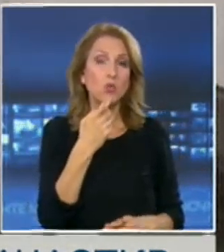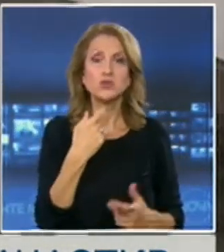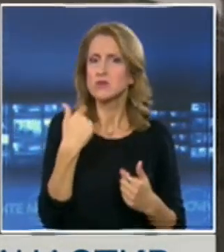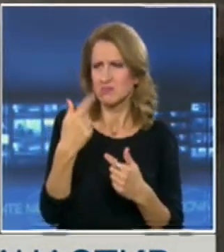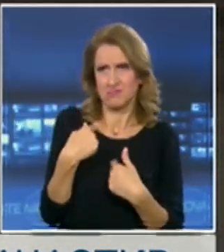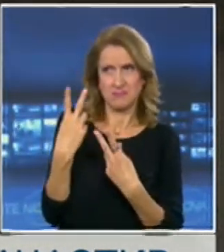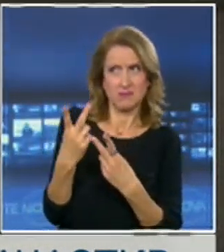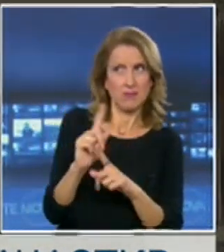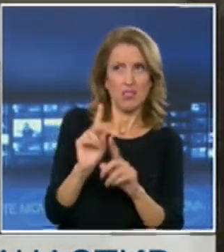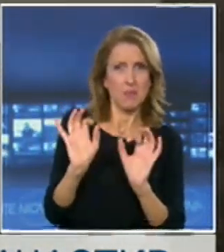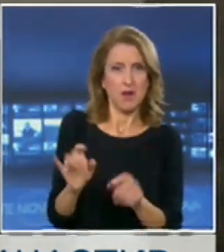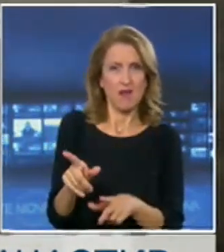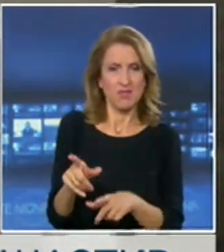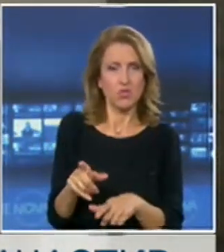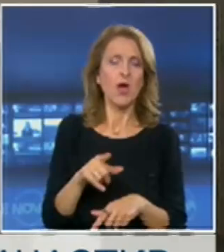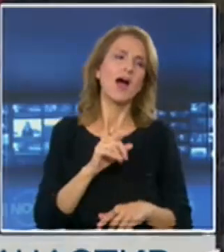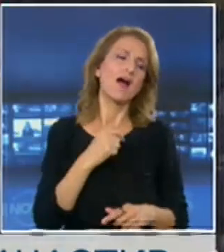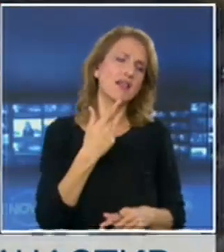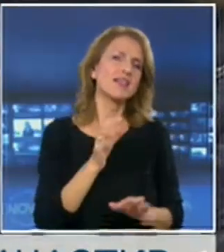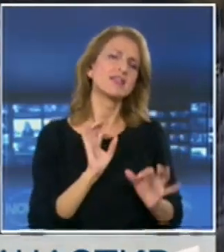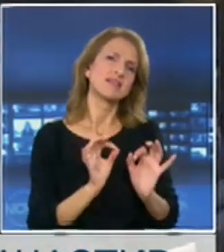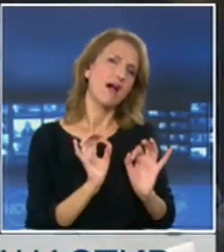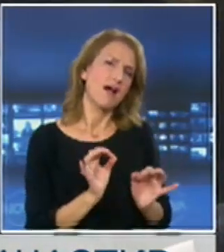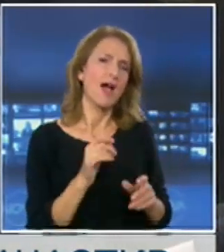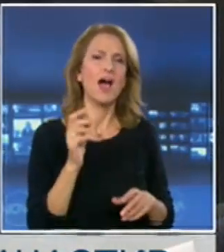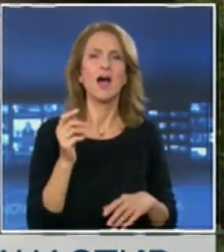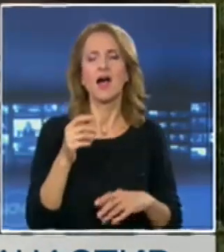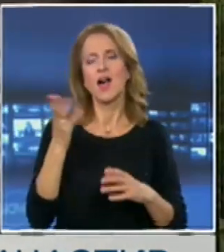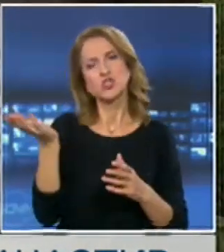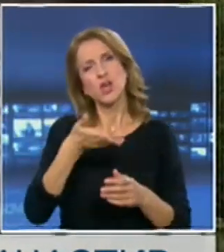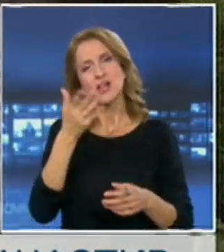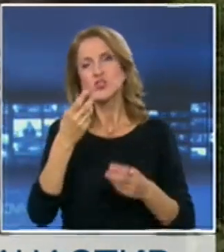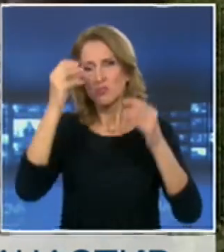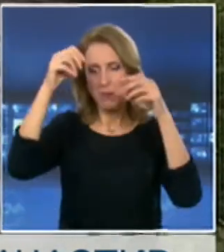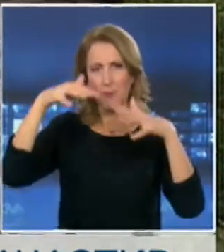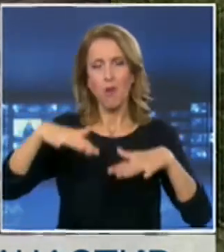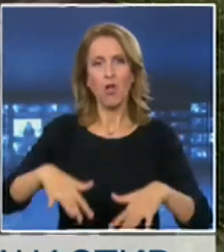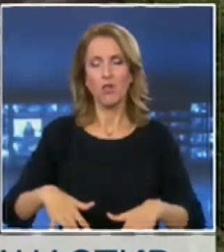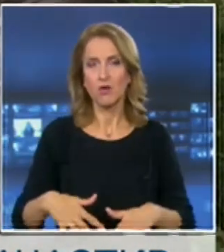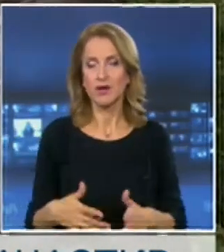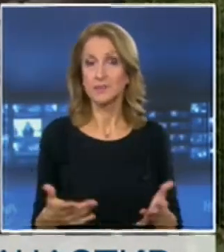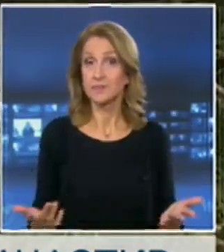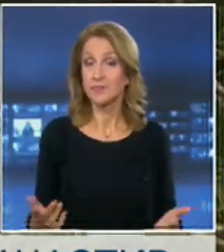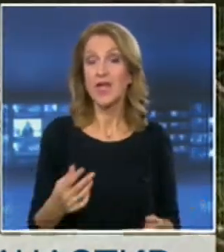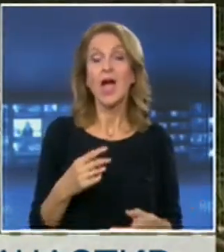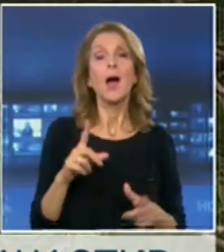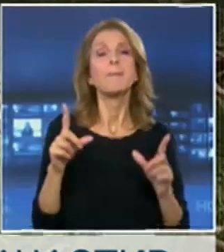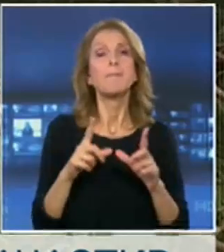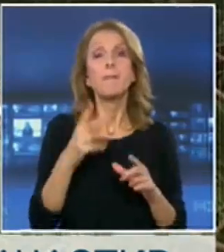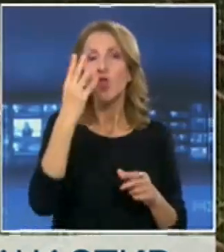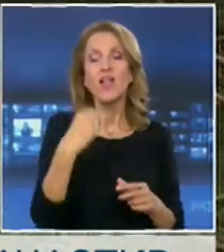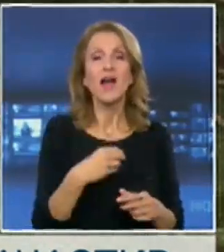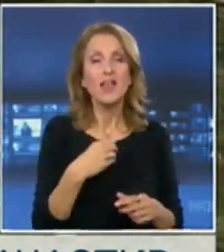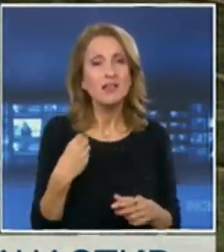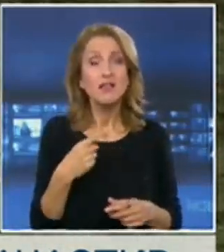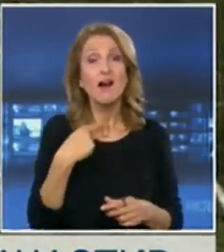Попитахме. Те казаха, че ще ги режат, защото правили буклук. Монахинята в манастира, сестра Дария, потвърди и пред